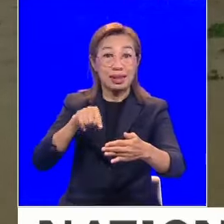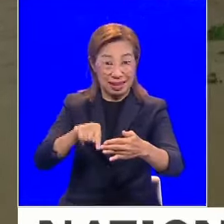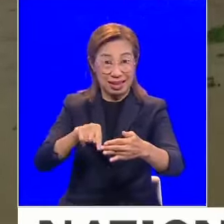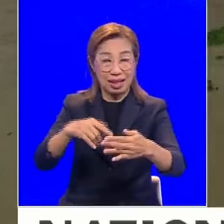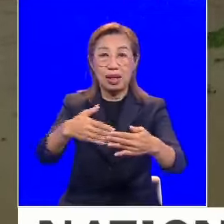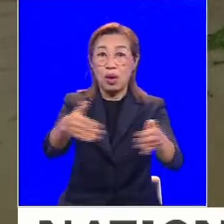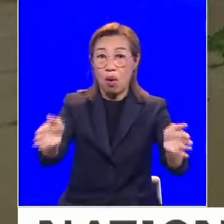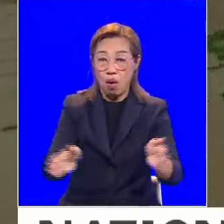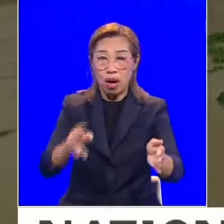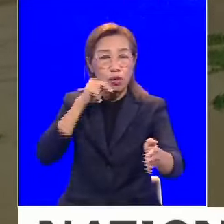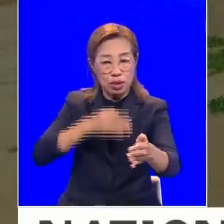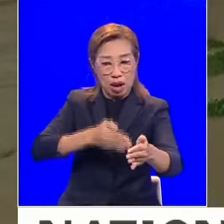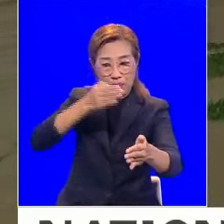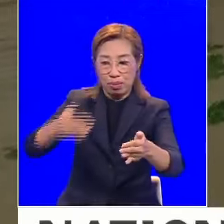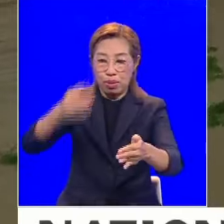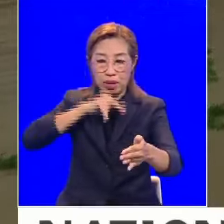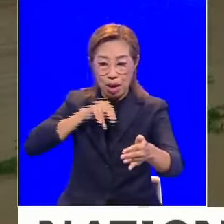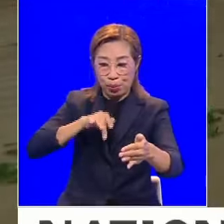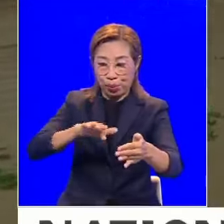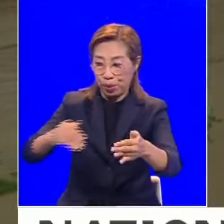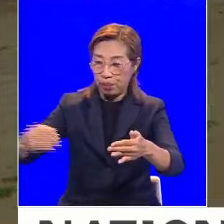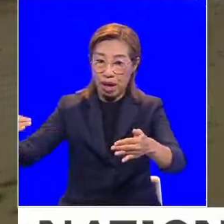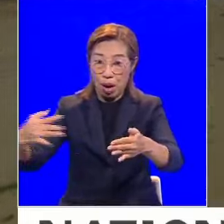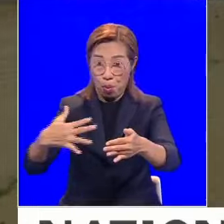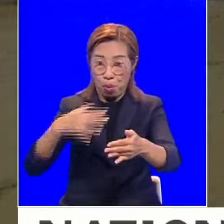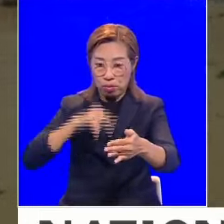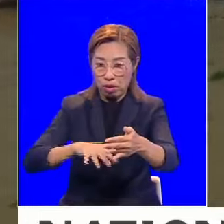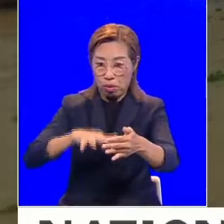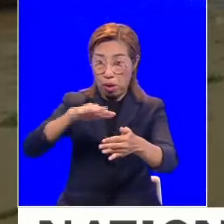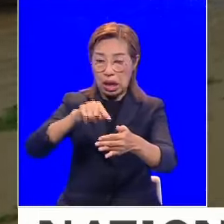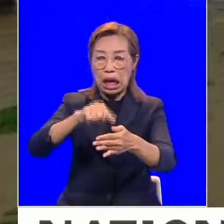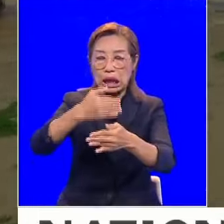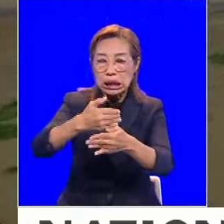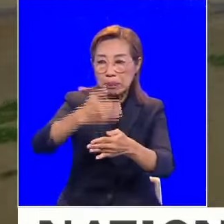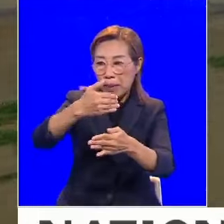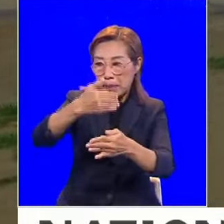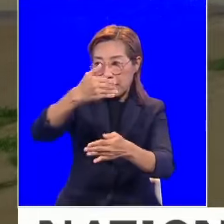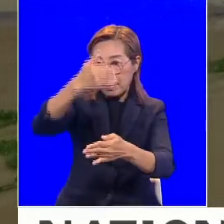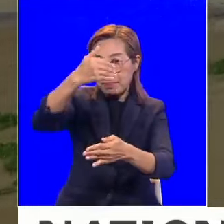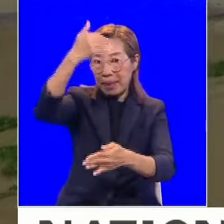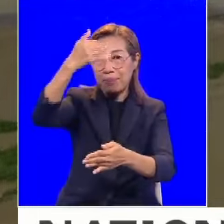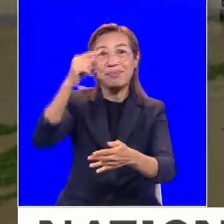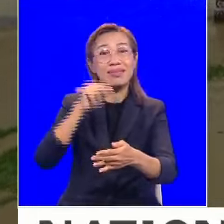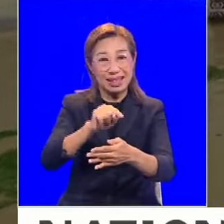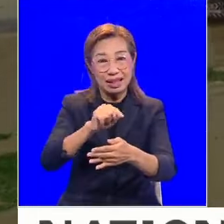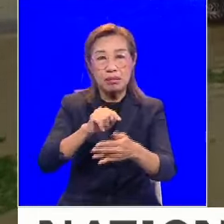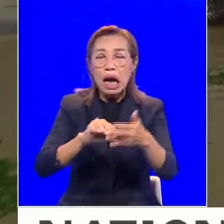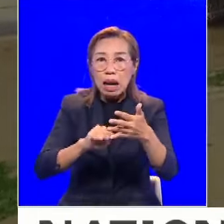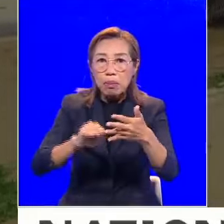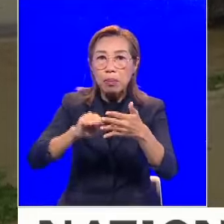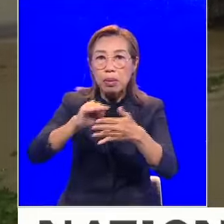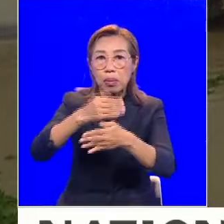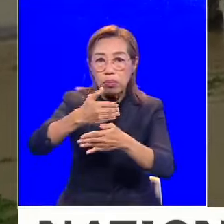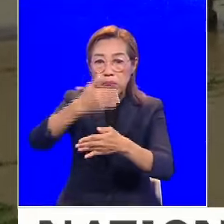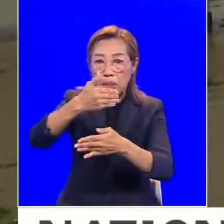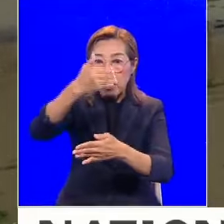เลยแล้วก็จะมีการทยอยปรับเพิ่มการระบายน้ำแบบขั้นบันไดอันนี้แหละฮะเพอปรับเพิ่มการระบายน้ำใครอยู่ท้ายเขื่อน